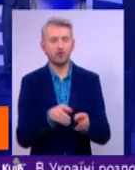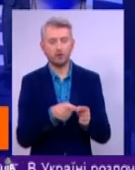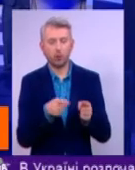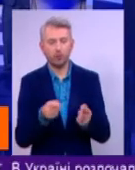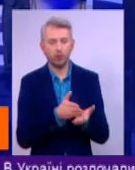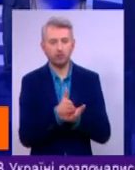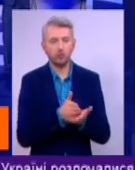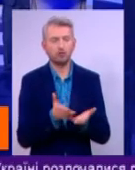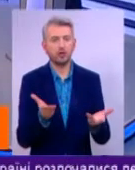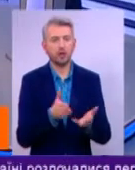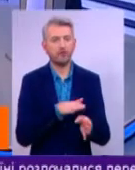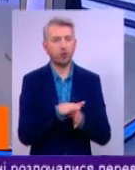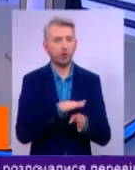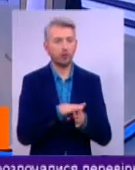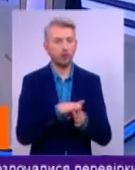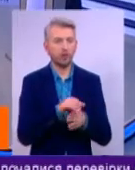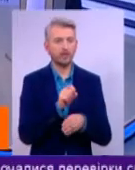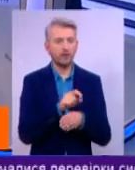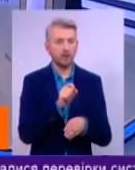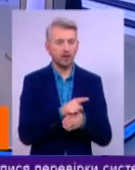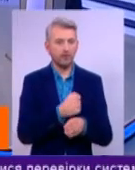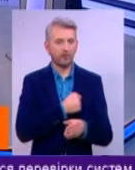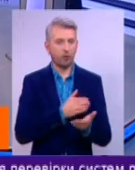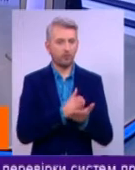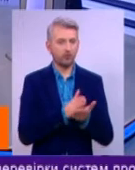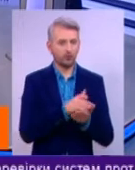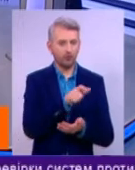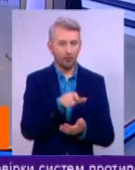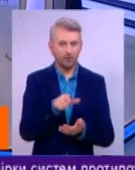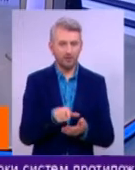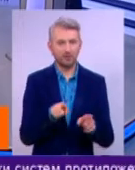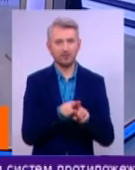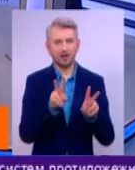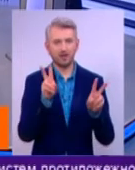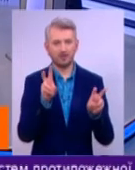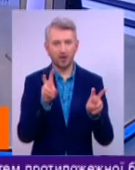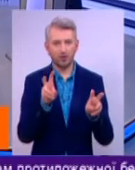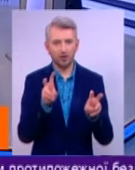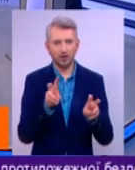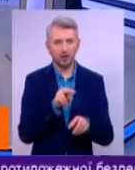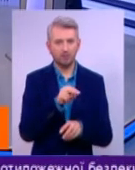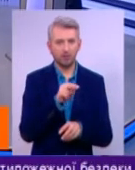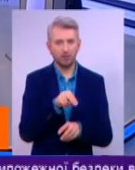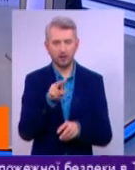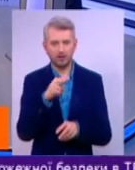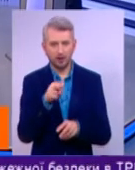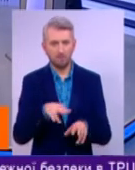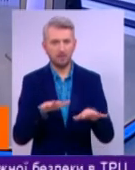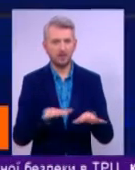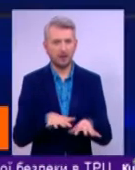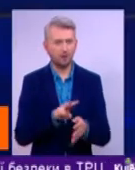служби, які виконують завдання військовослужбовці, так званої в ППД, в місцях